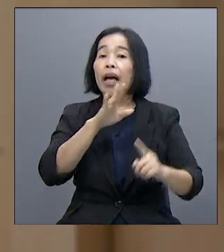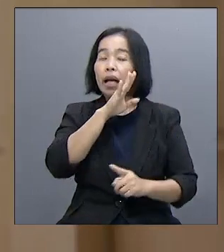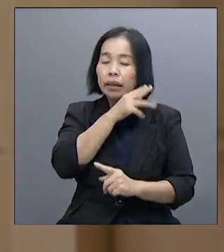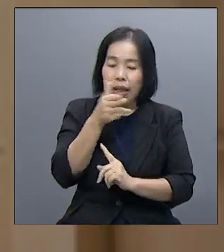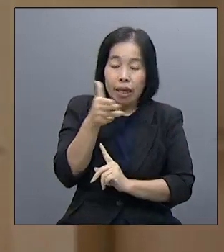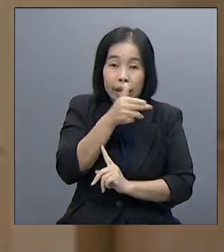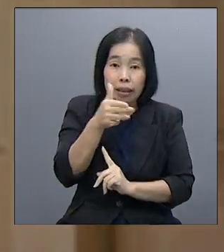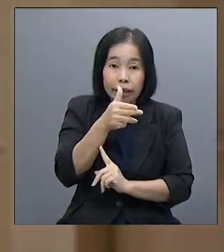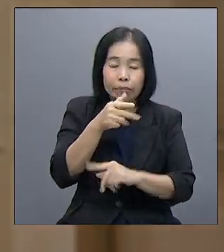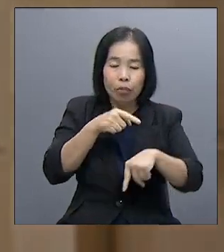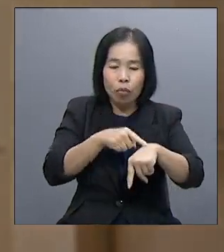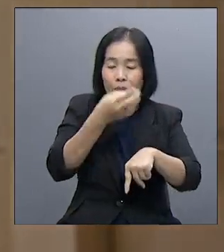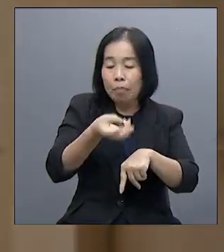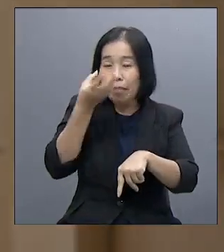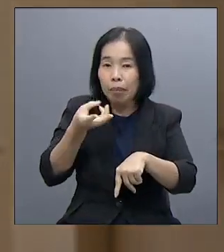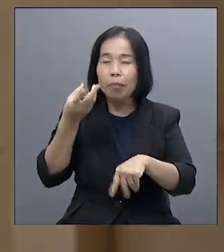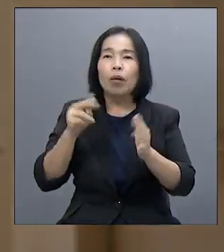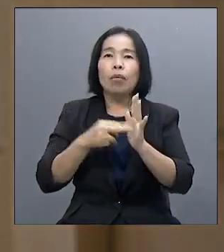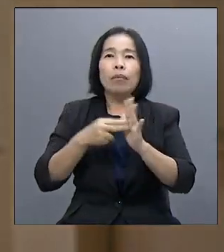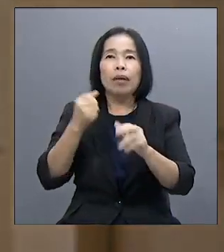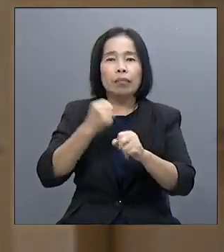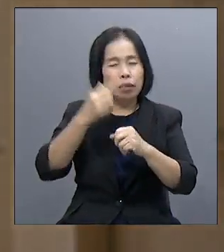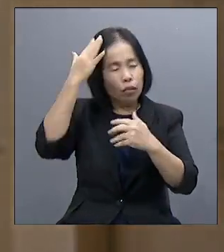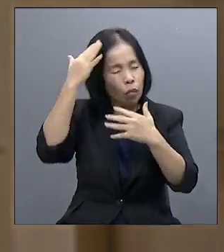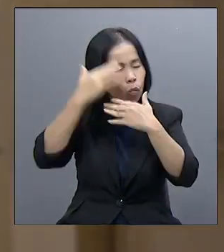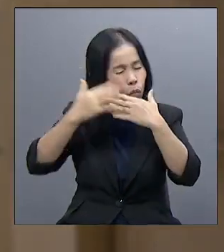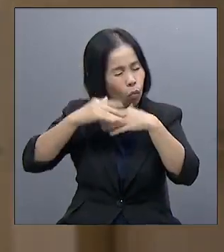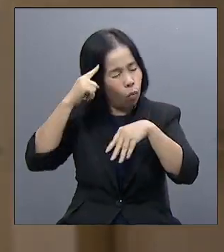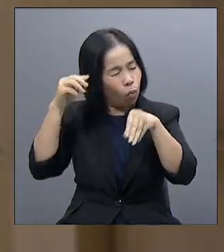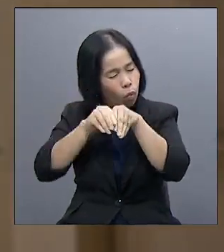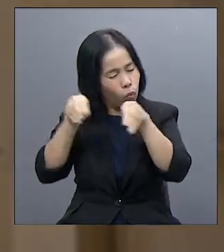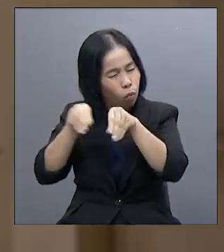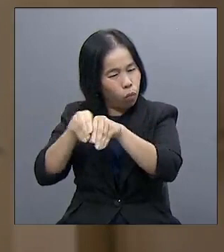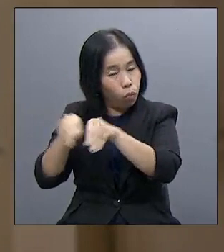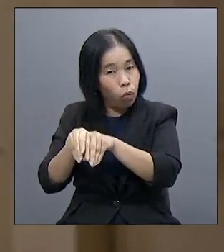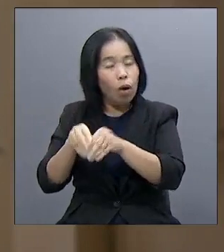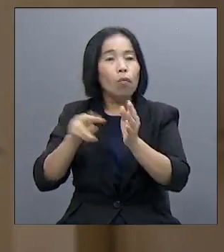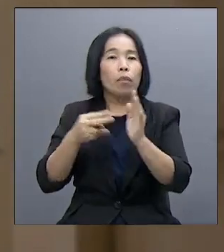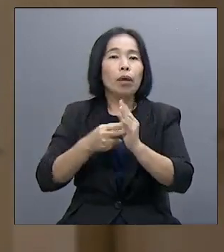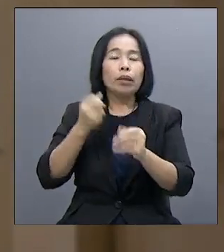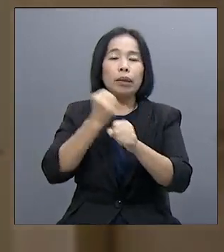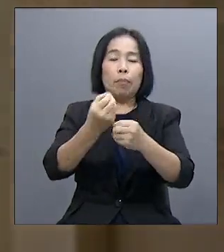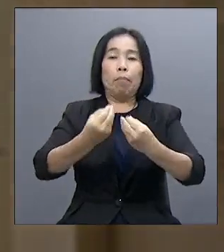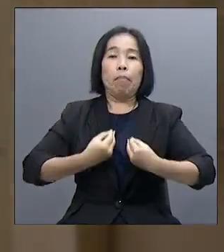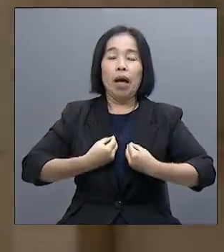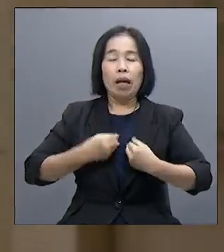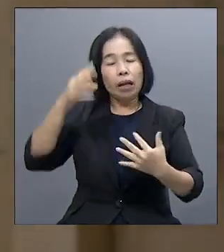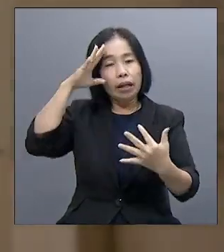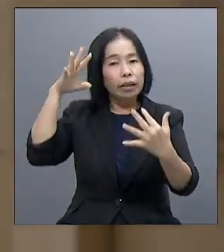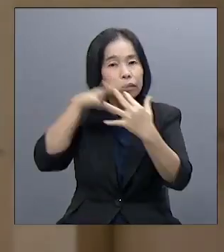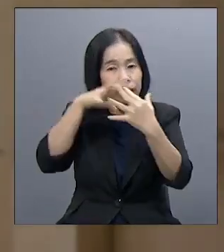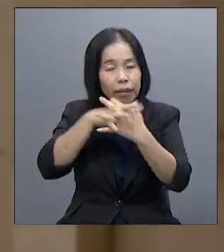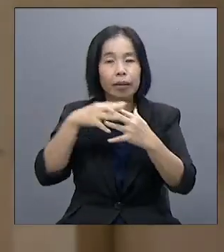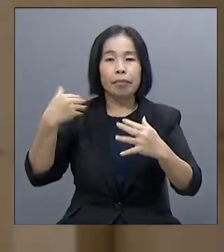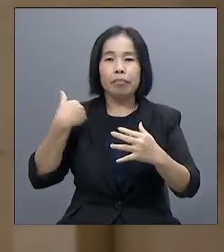าจจะเกิดการหลั่งซ้ำๆเนี่ยได้บ่อยแล้วก็เยอะขึ้นซึ่งจะทำให้คนไข้กลุ่มที่เป็นแฝงนะครับจิตเภทแฝงมีโอกาสที่จะมีอ